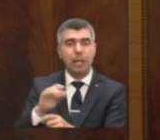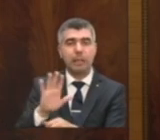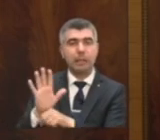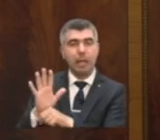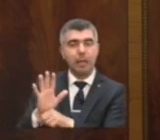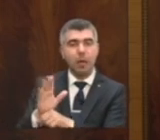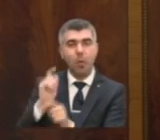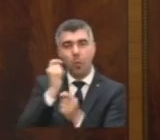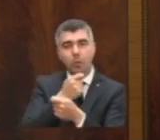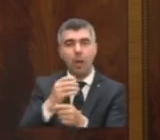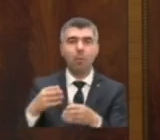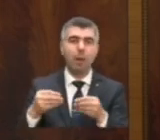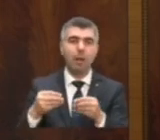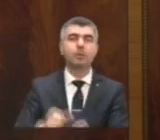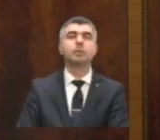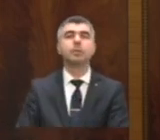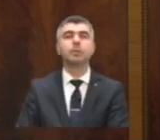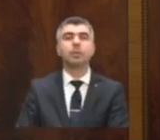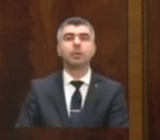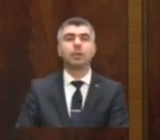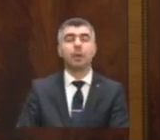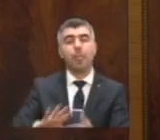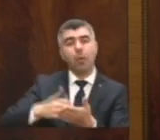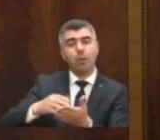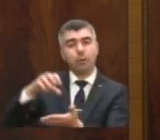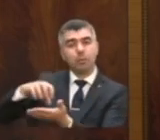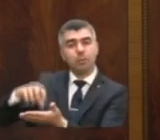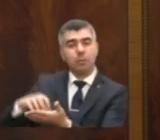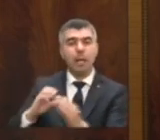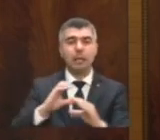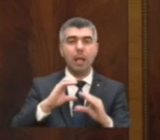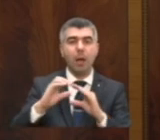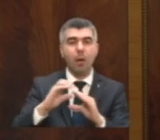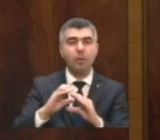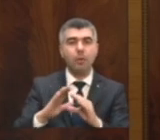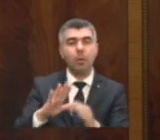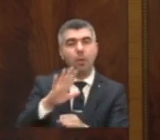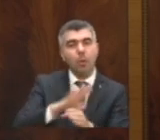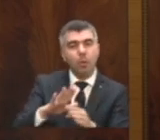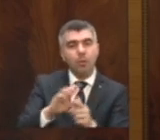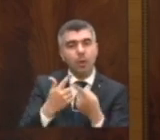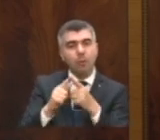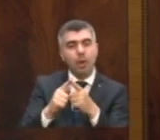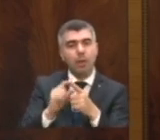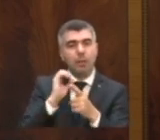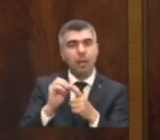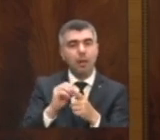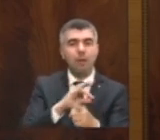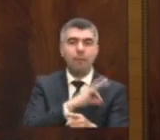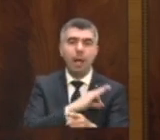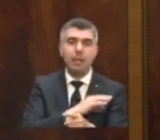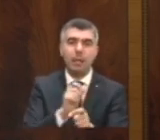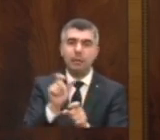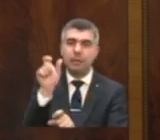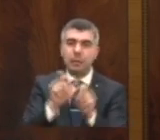وجدة، ومراكش. كما سيتم توظيف كل التقنية التواصل الحديثة لتقاسم المعلومات مع المستفيدين في